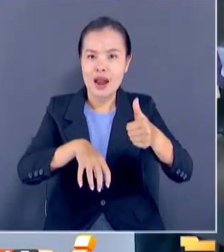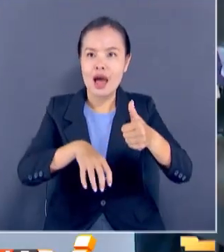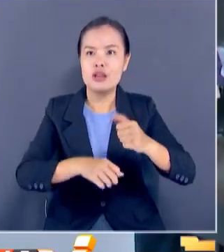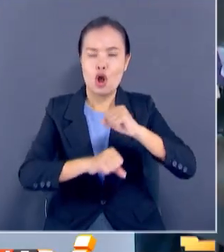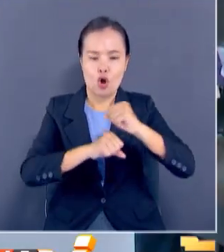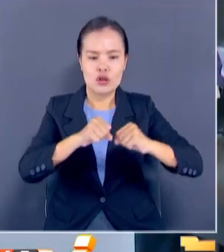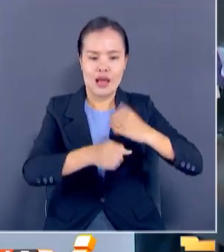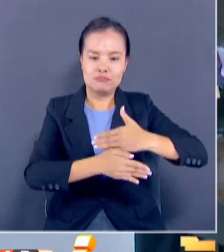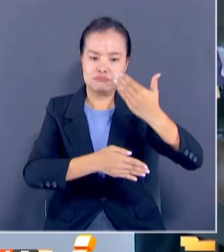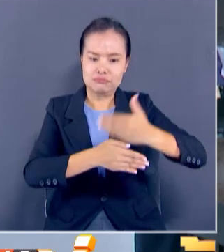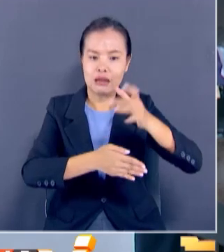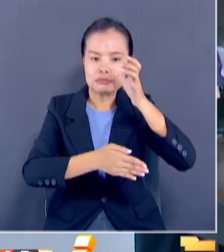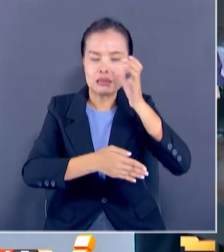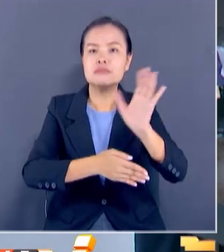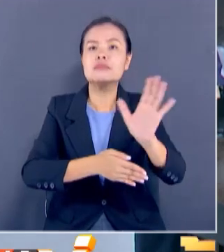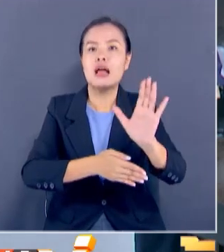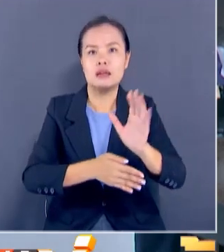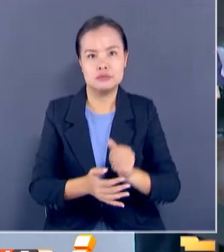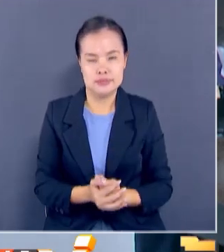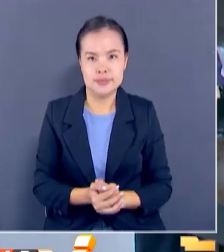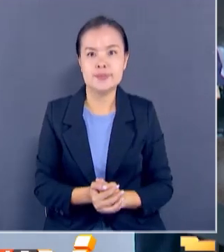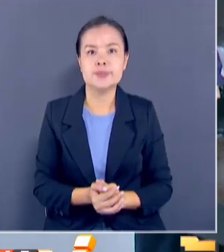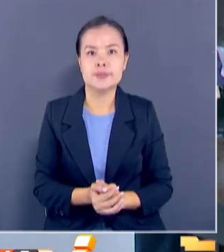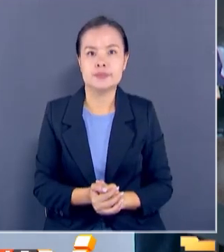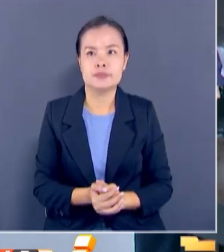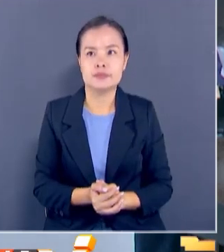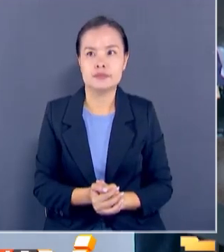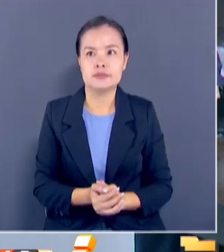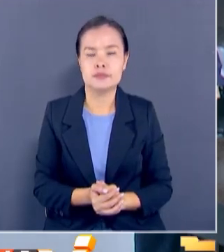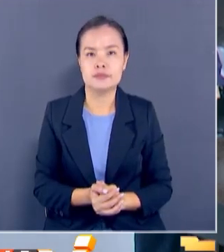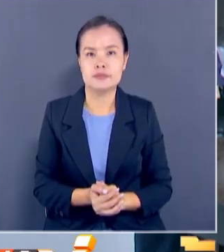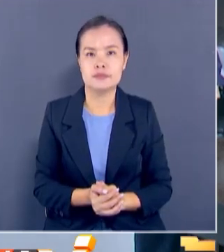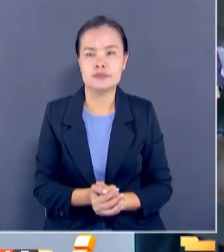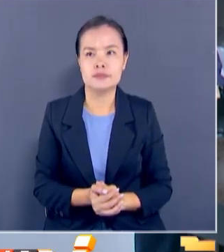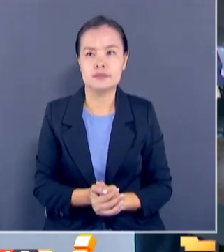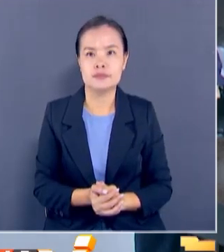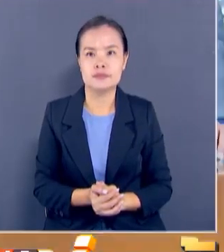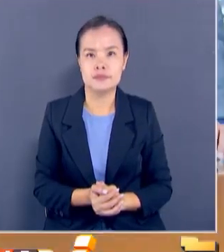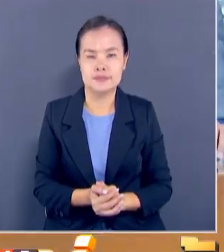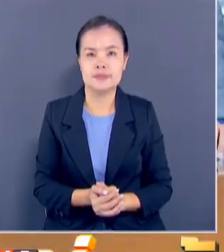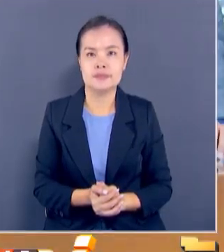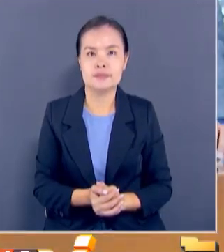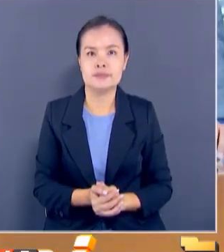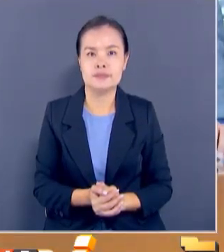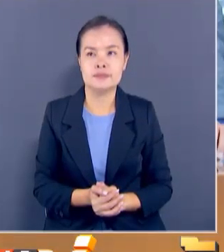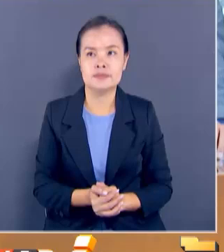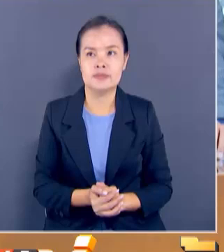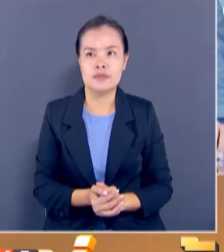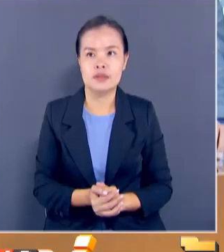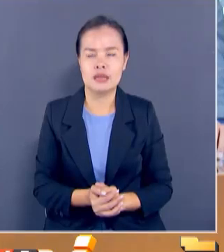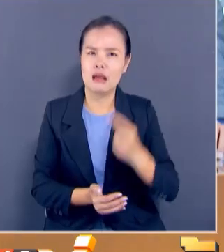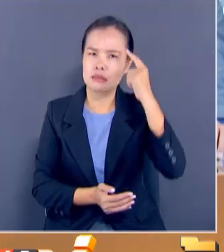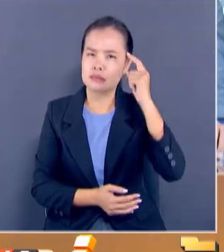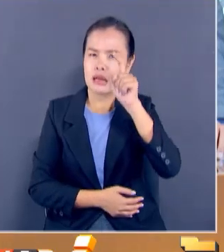แนวทางนี้ได้หรือเปล่า ปัดฝุ่น นอกจากใช่ฮะไม่ใช่เล็งไปที่โครงการสร้างเขื่อนแก่งเสือเต้น ขณะที่ประธานวิธีสืบนะคะเสถียรก็ยังต้